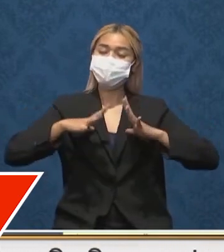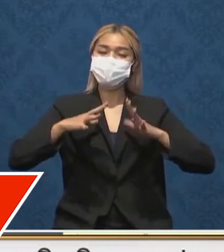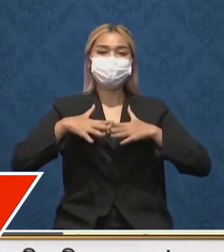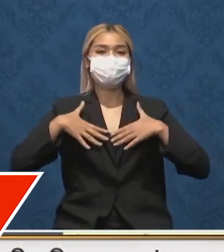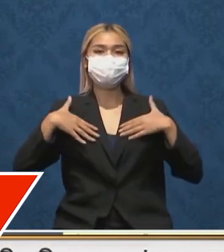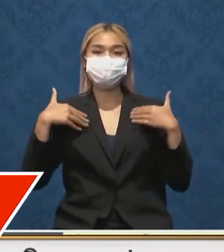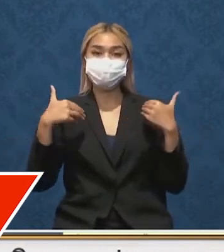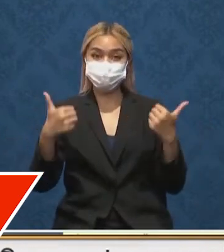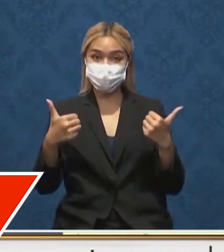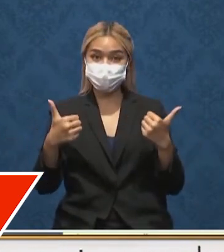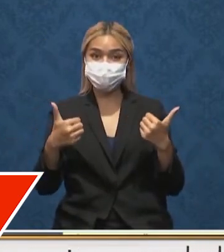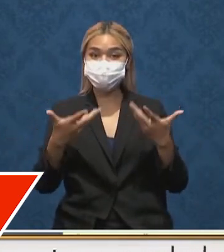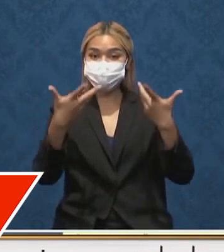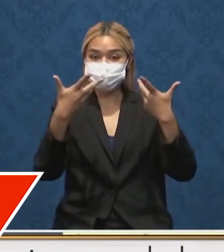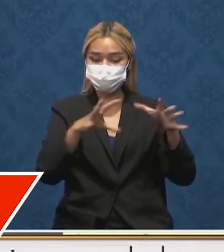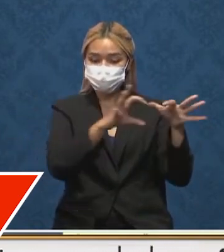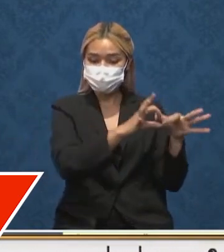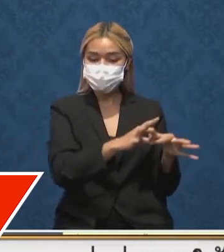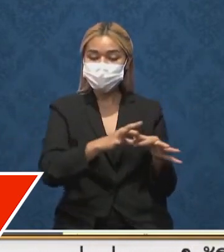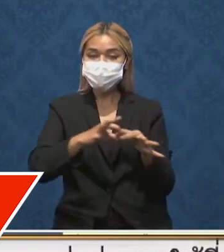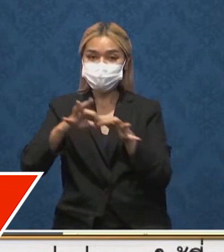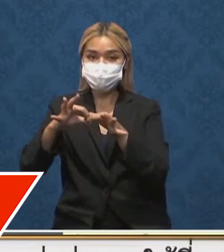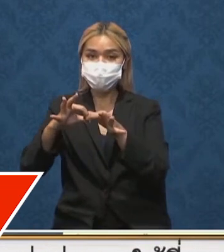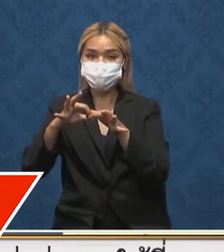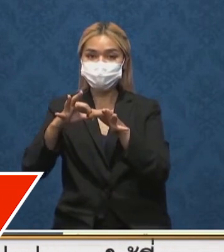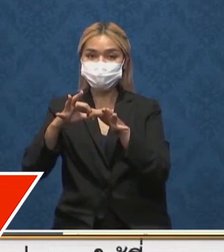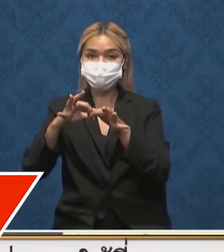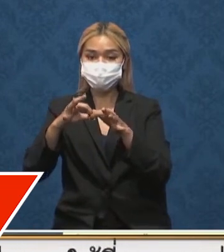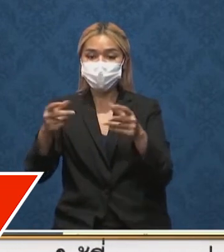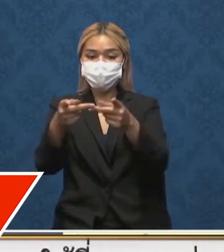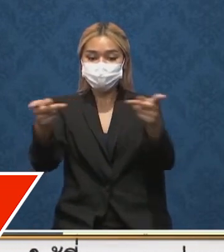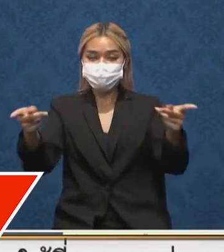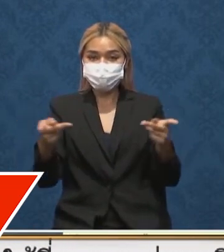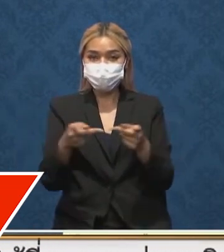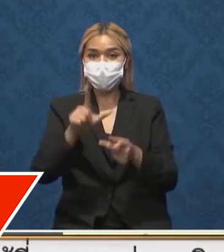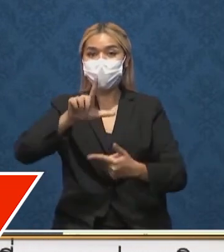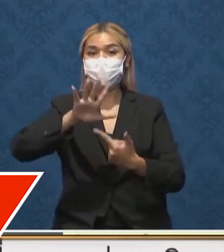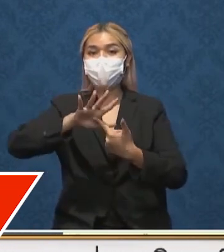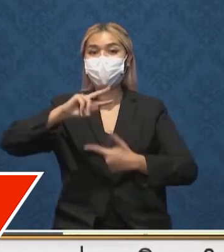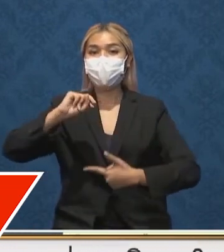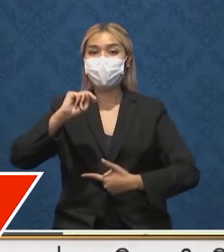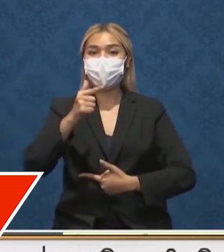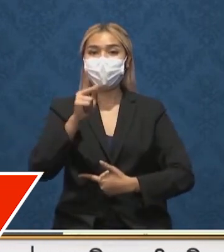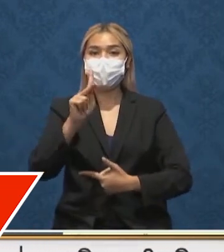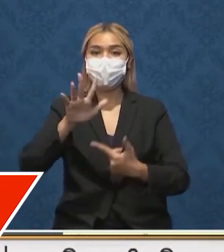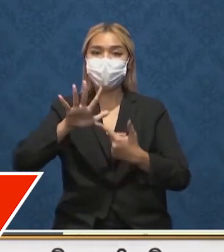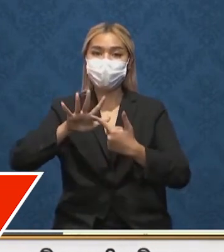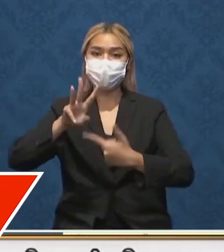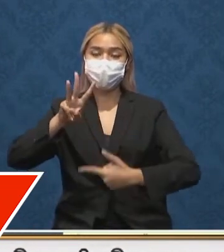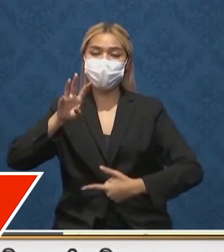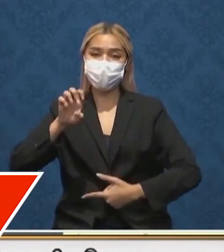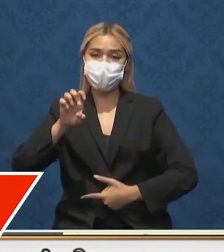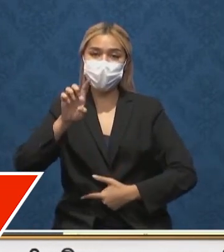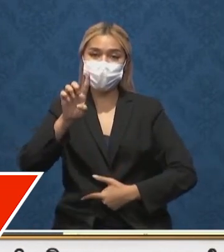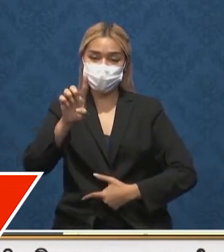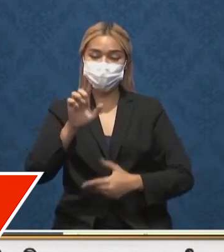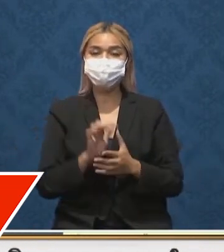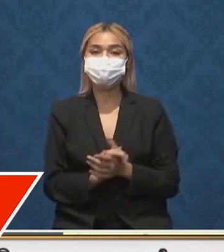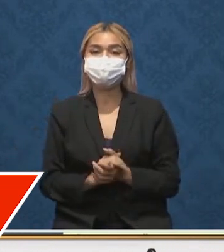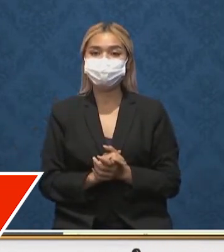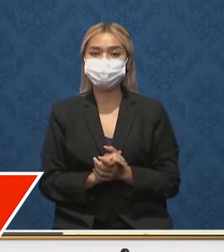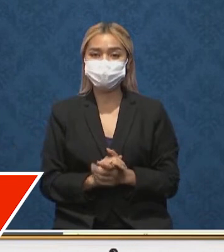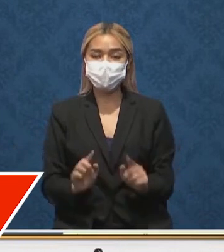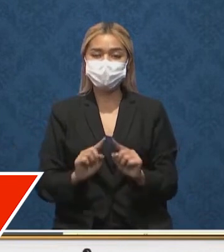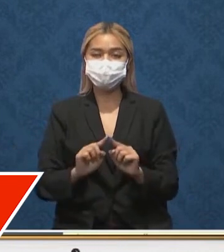โอกาสที่จะข้ามแดนไปยังเกาะลังกาวีแต่ท่านประธานที่เคารพครับที่ผมต้องเอา